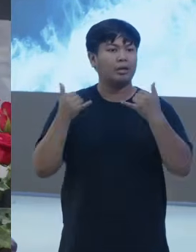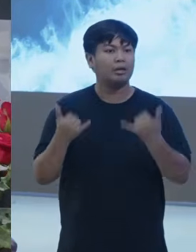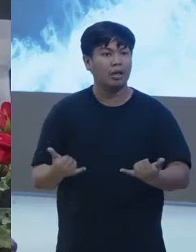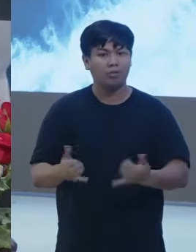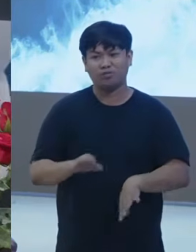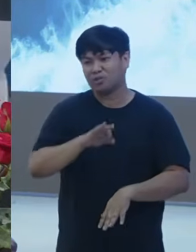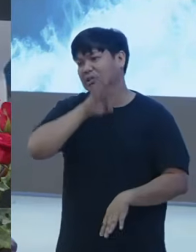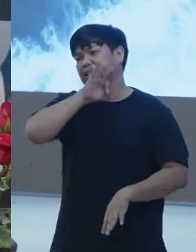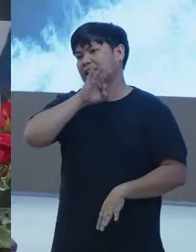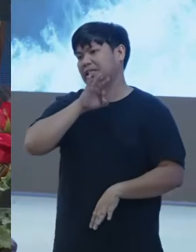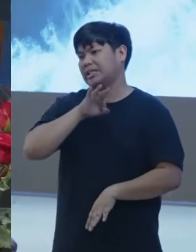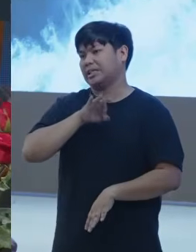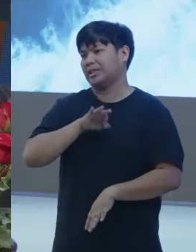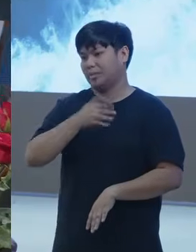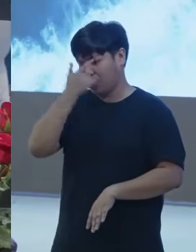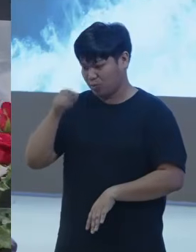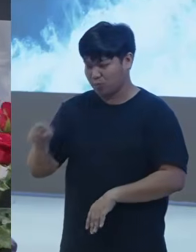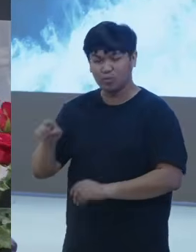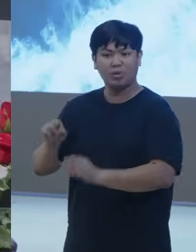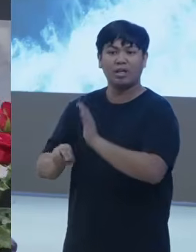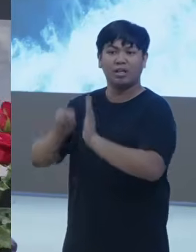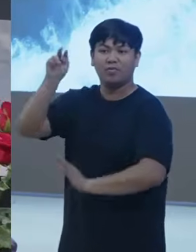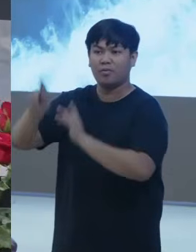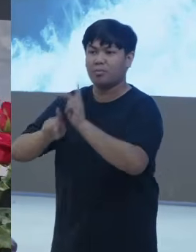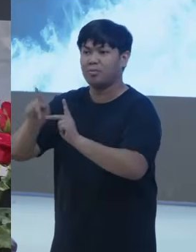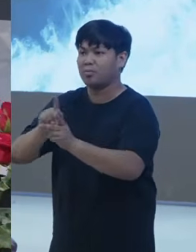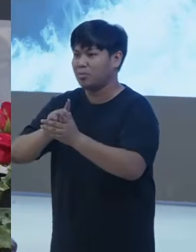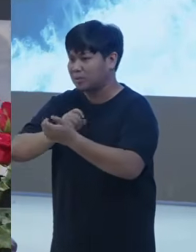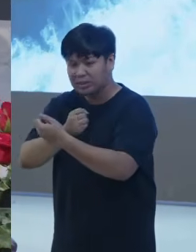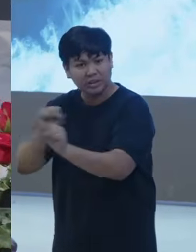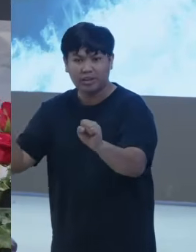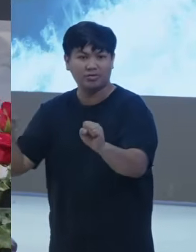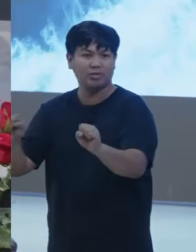overthrown. Tapos, hindi natuloy.